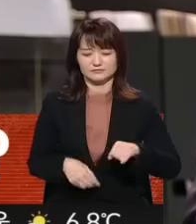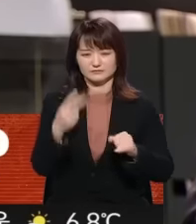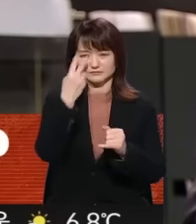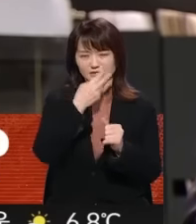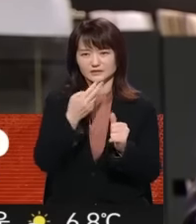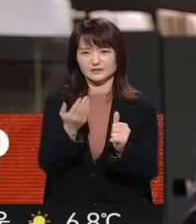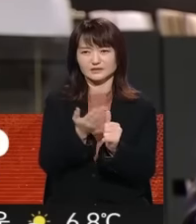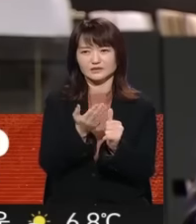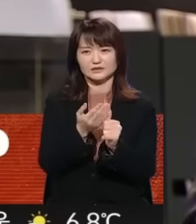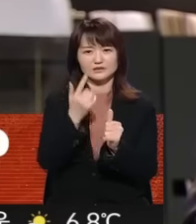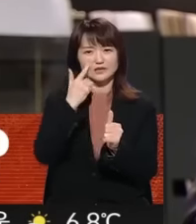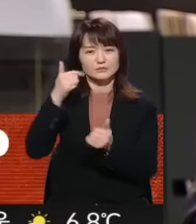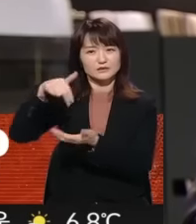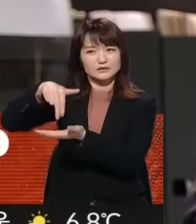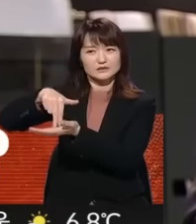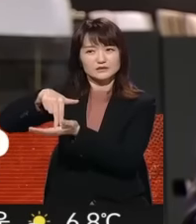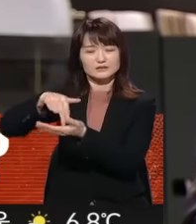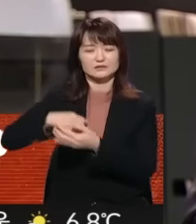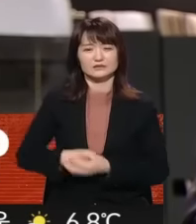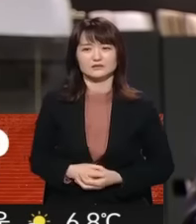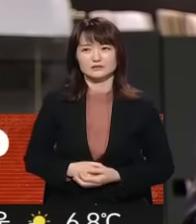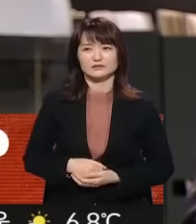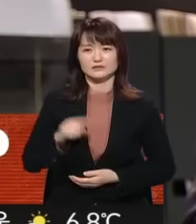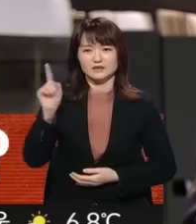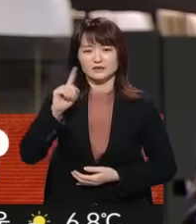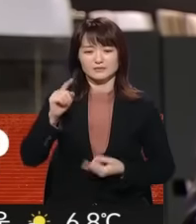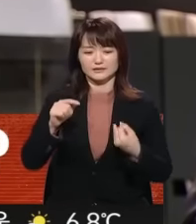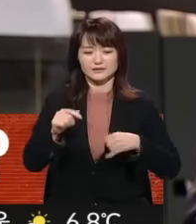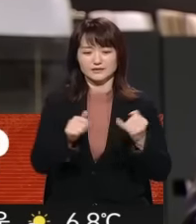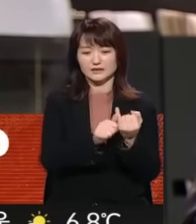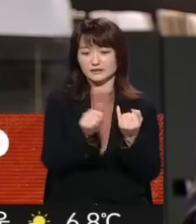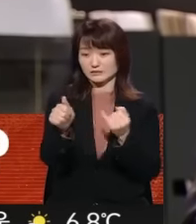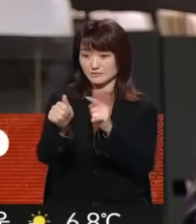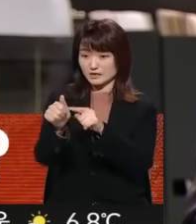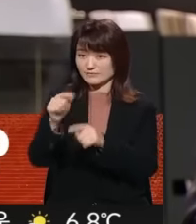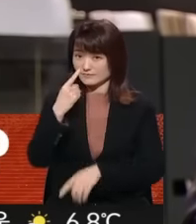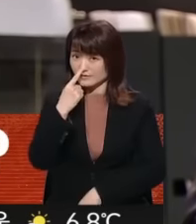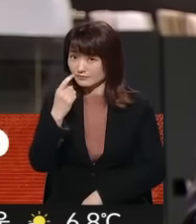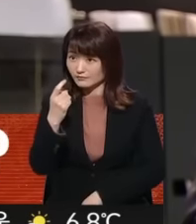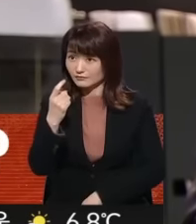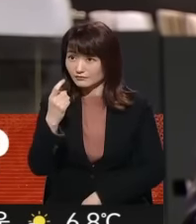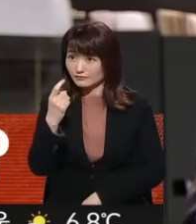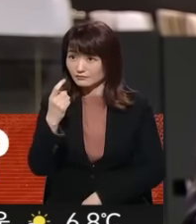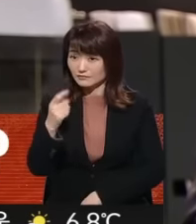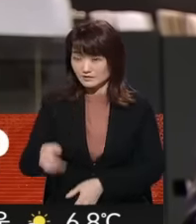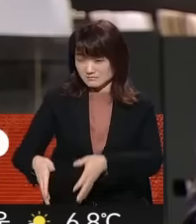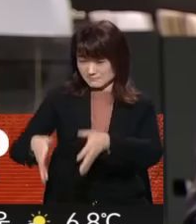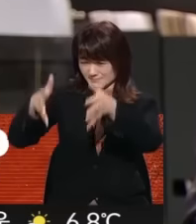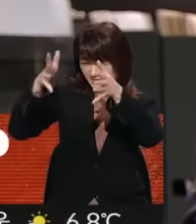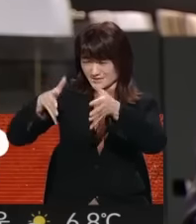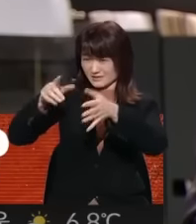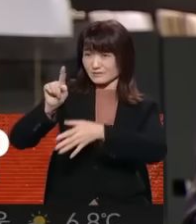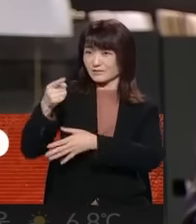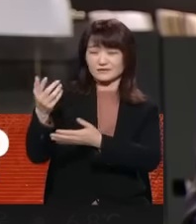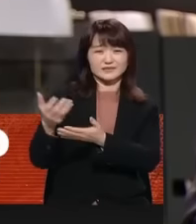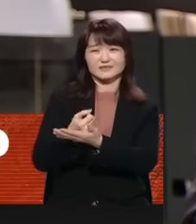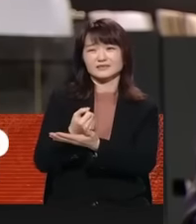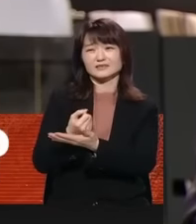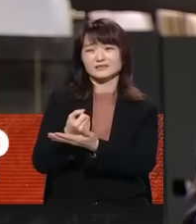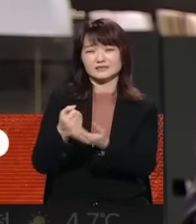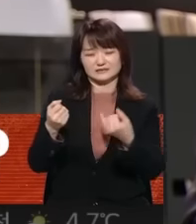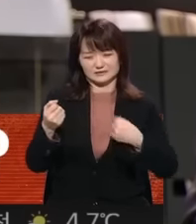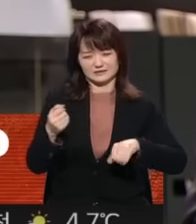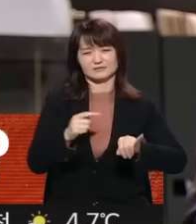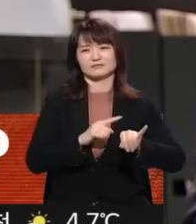아버지의 입장에서는 아무리 사위가 멋진 사회고 뭐 빌딩을 백채를 갖고 있어도 그냥